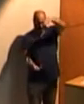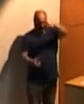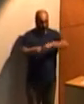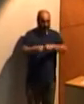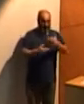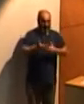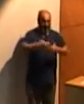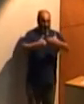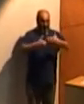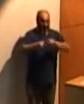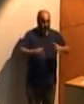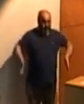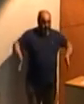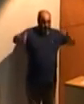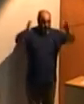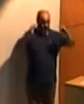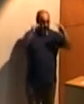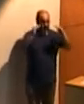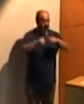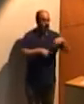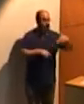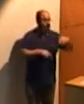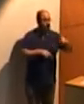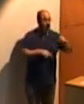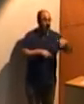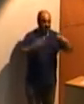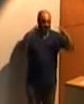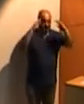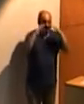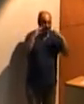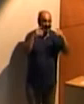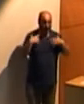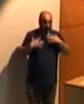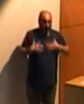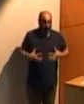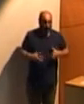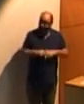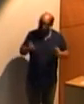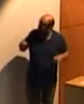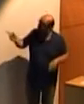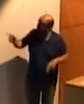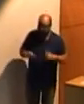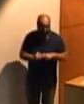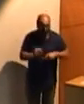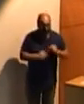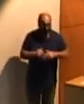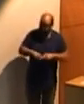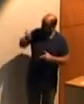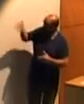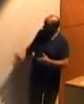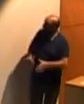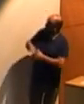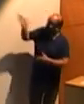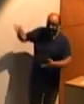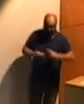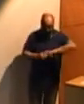et sa section intéressant parce que la journée me sur cette image ce corps en lego et oui les legault qui